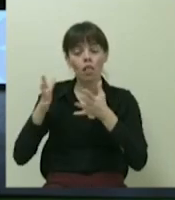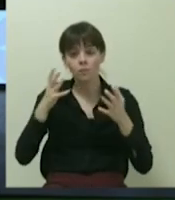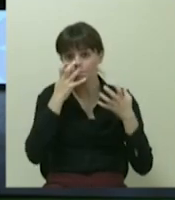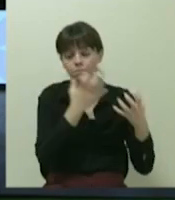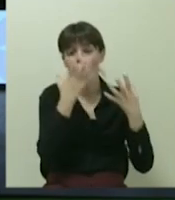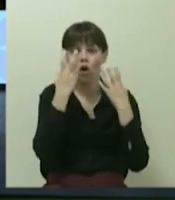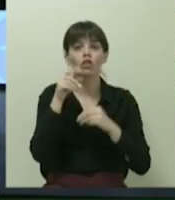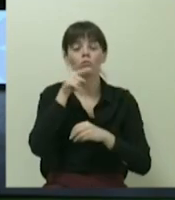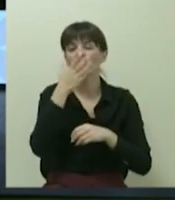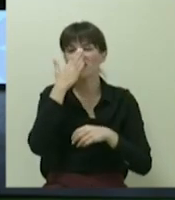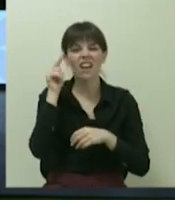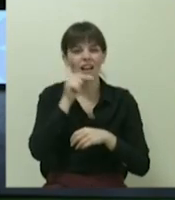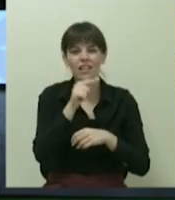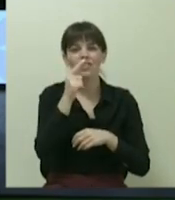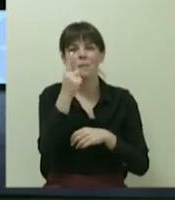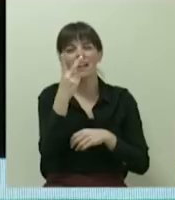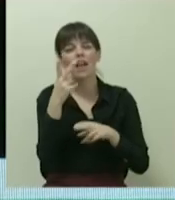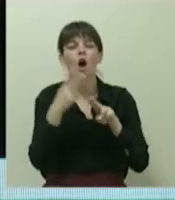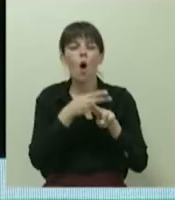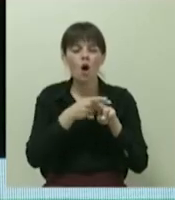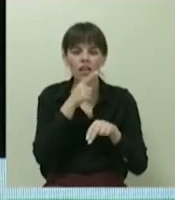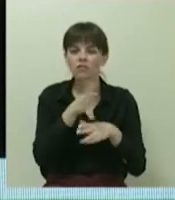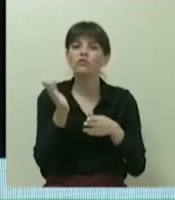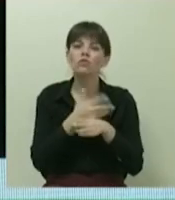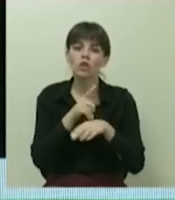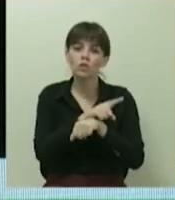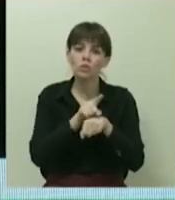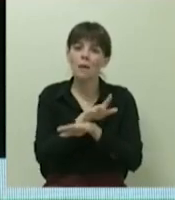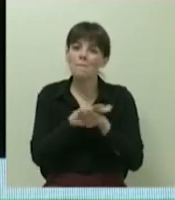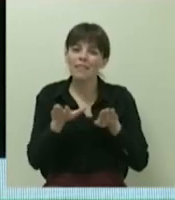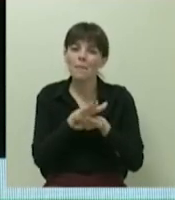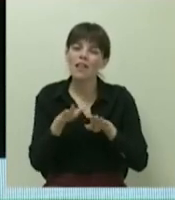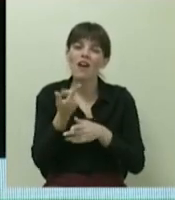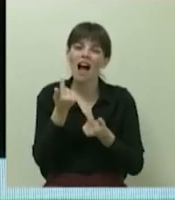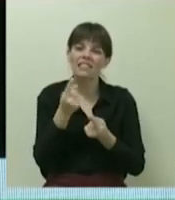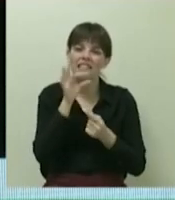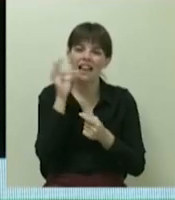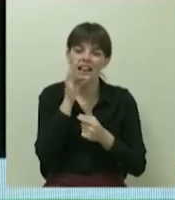sağlanıyor. Bu sadece bir iki örnek çünkü süren bitti bitecek.